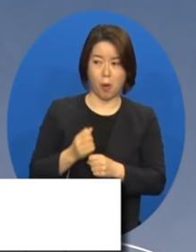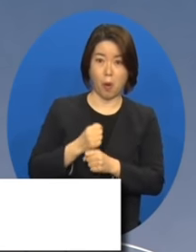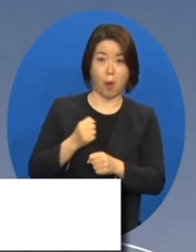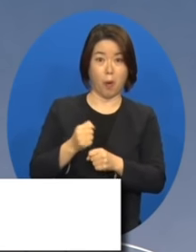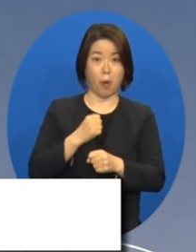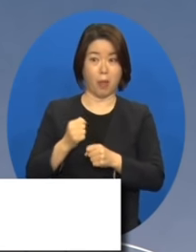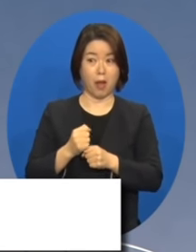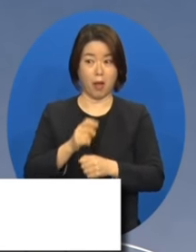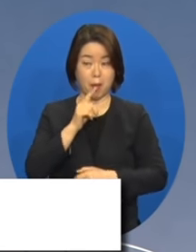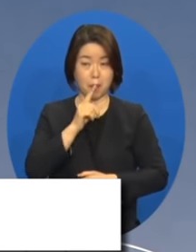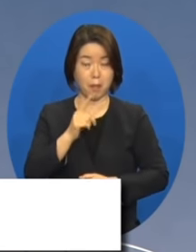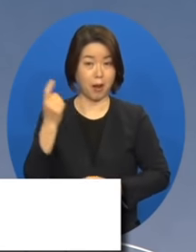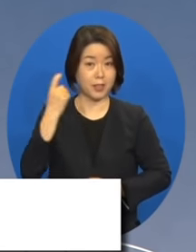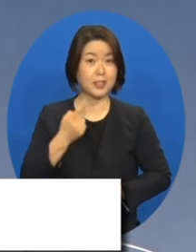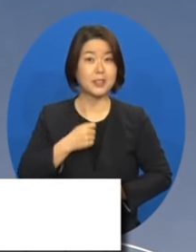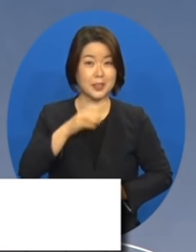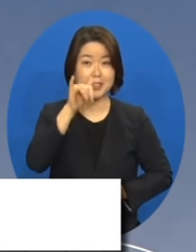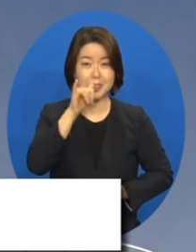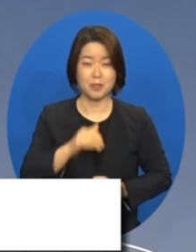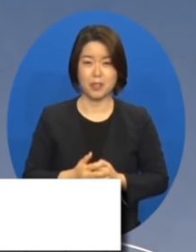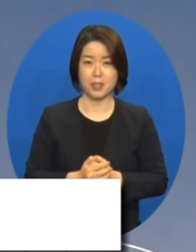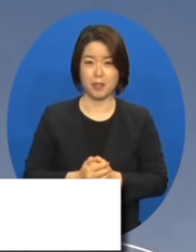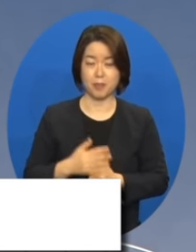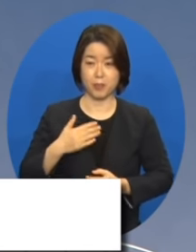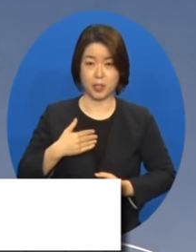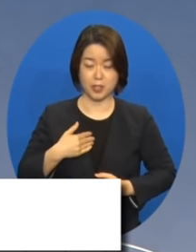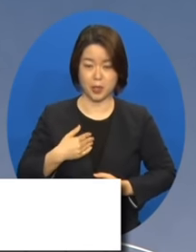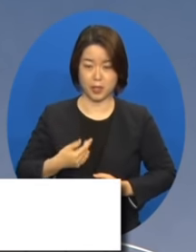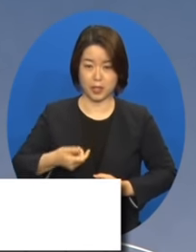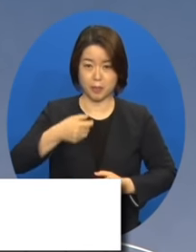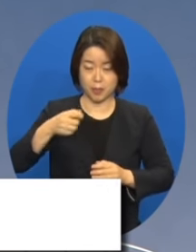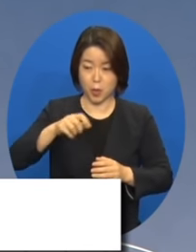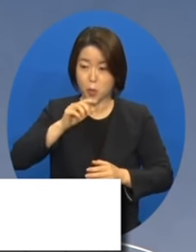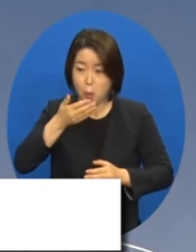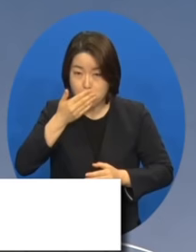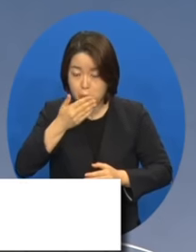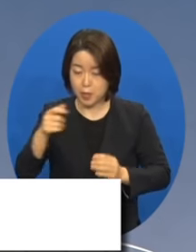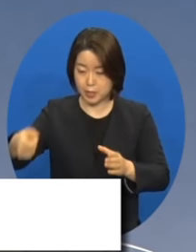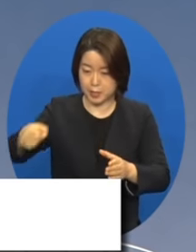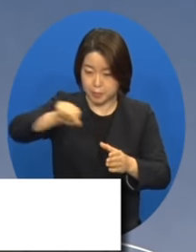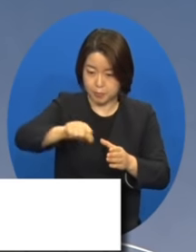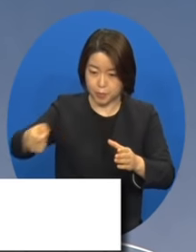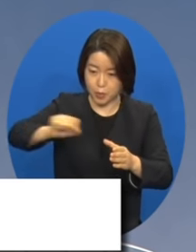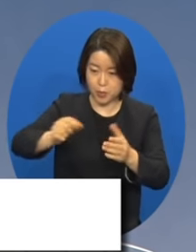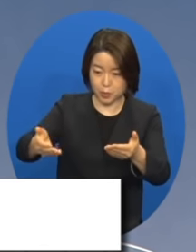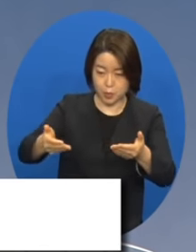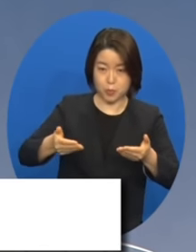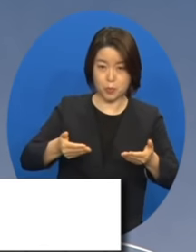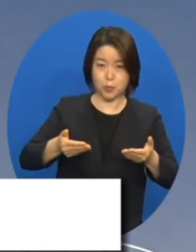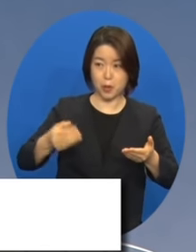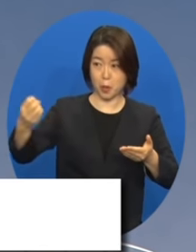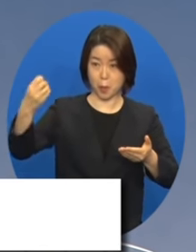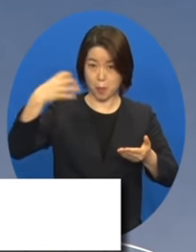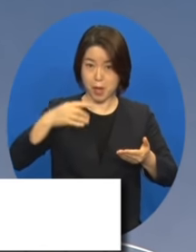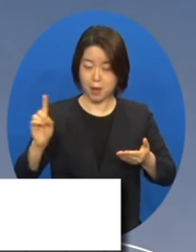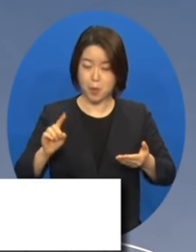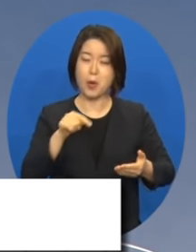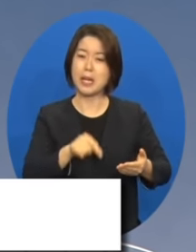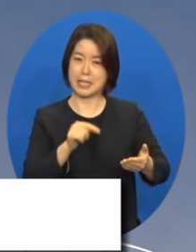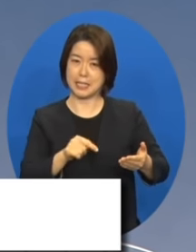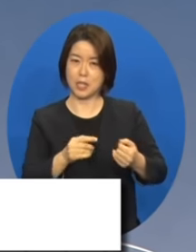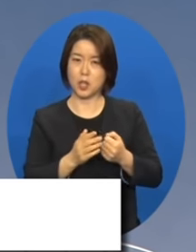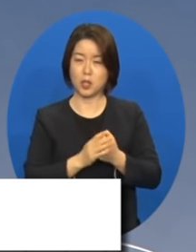말을 들을 때가 있었습니다 저에게 음식을 이렇게 더러 다 주면서 그렇게 말씀하는 겁니다 이건